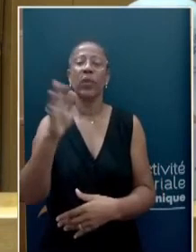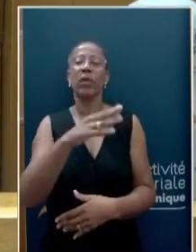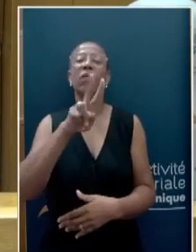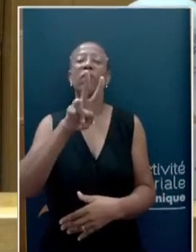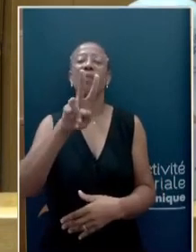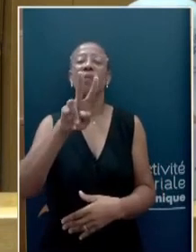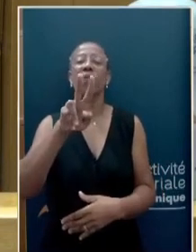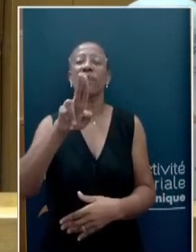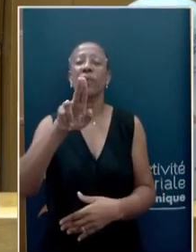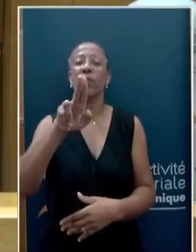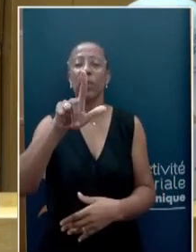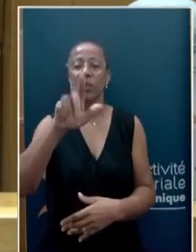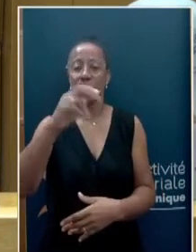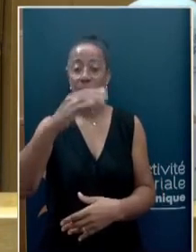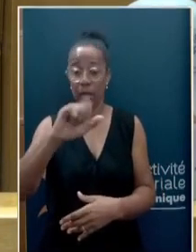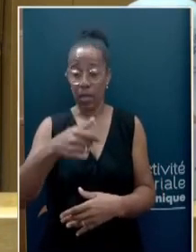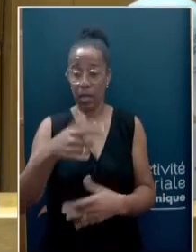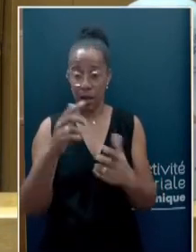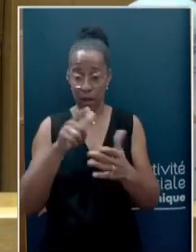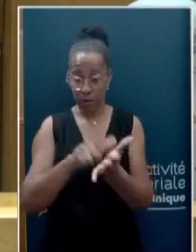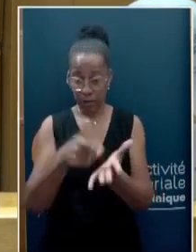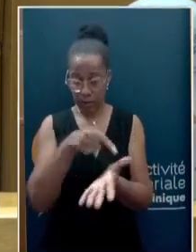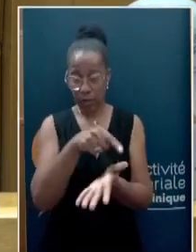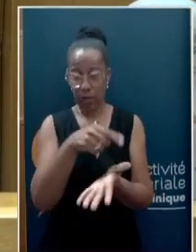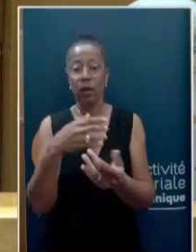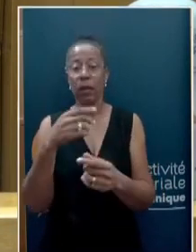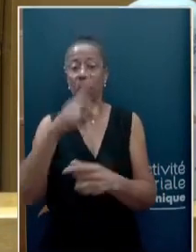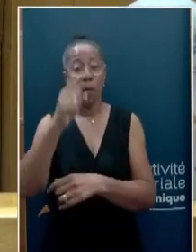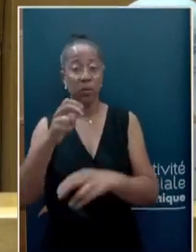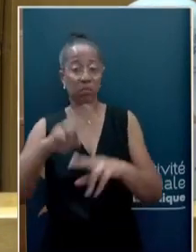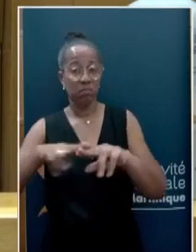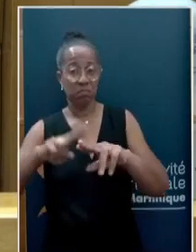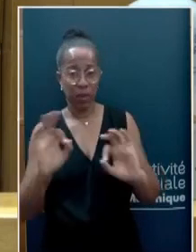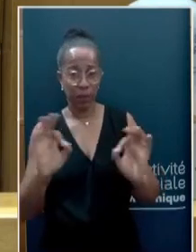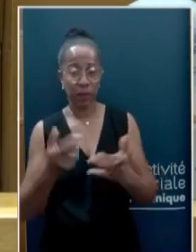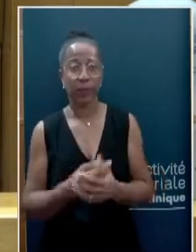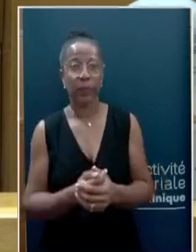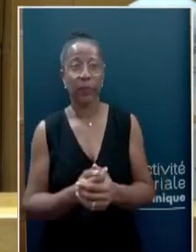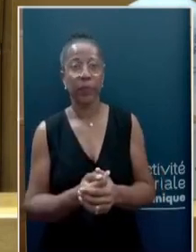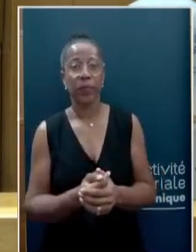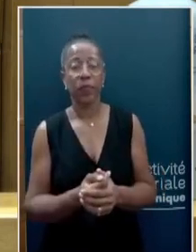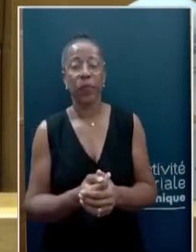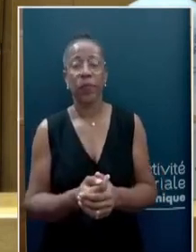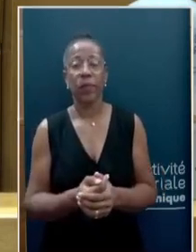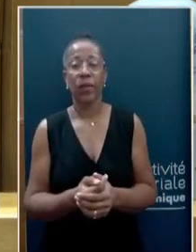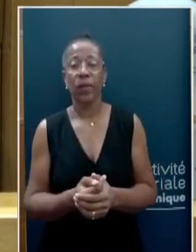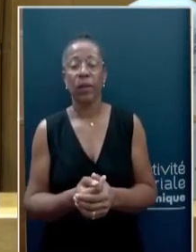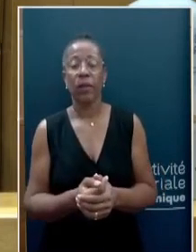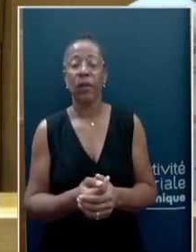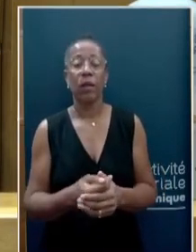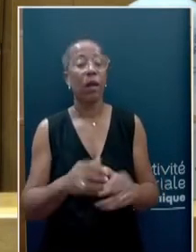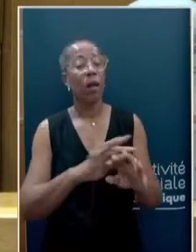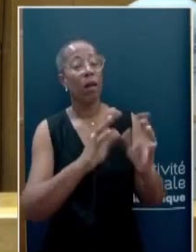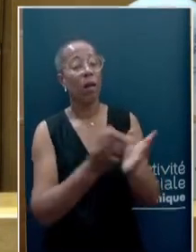n'a pas démarré. Donc on va peut-être obligé de le reporter sur le prochain docup, mais les sommes qui étaient là risquent d'être